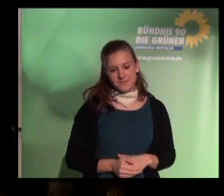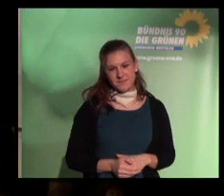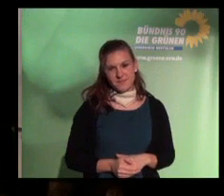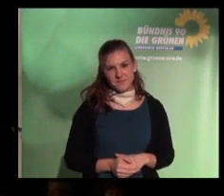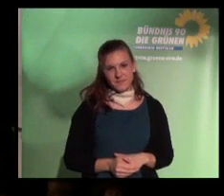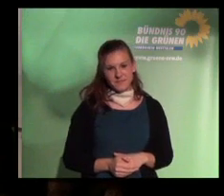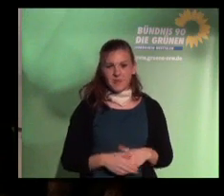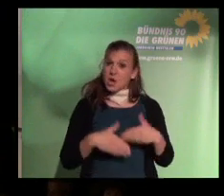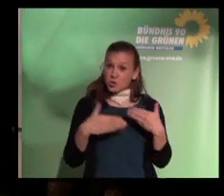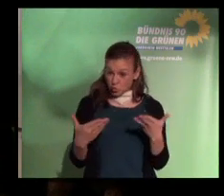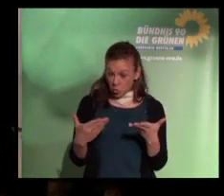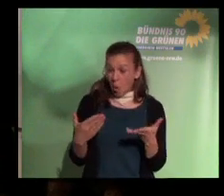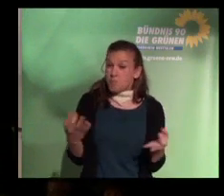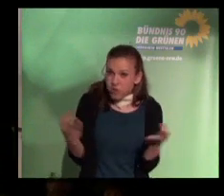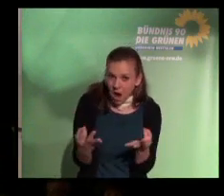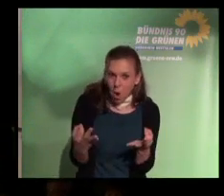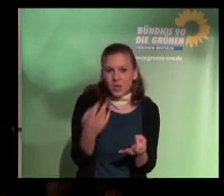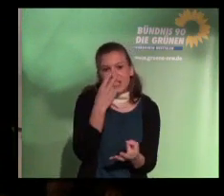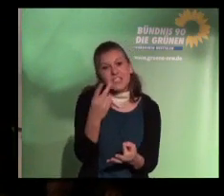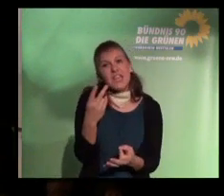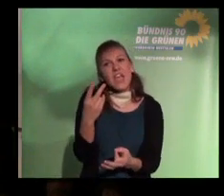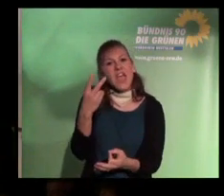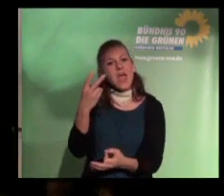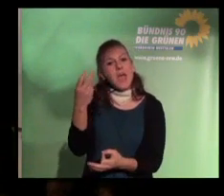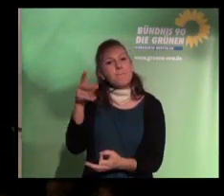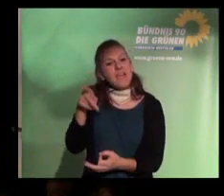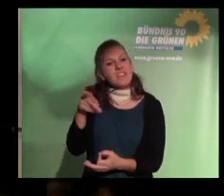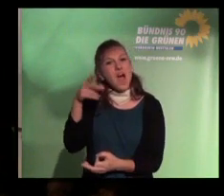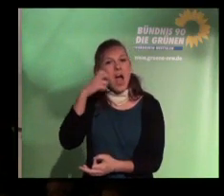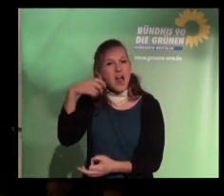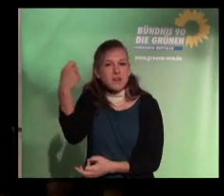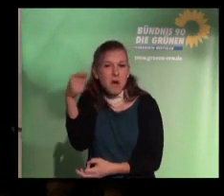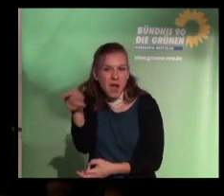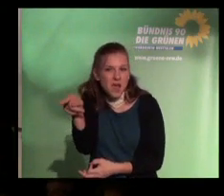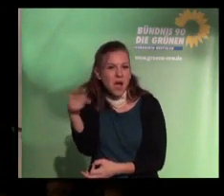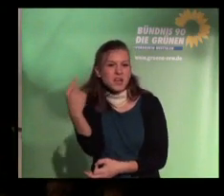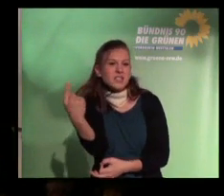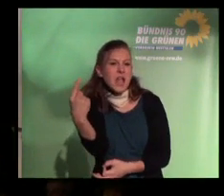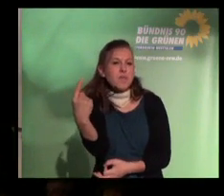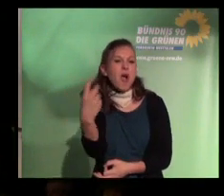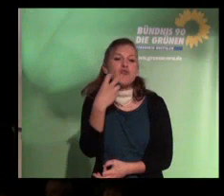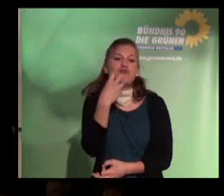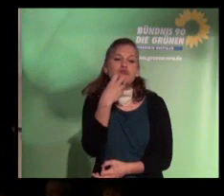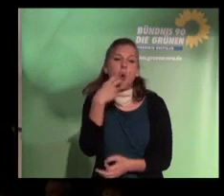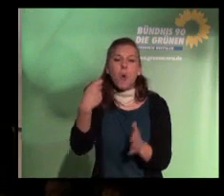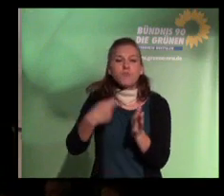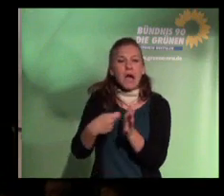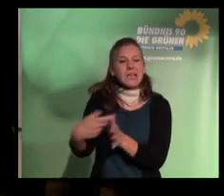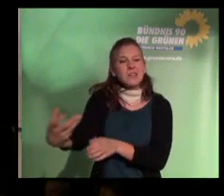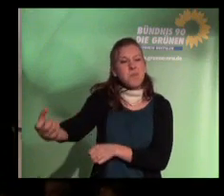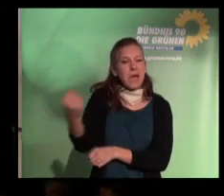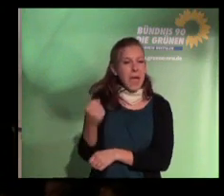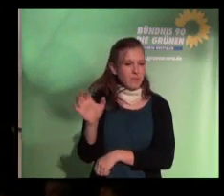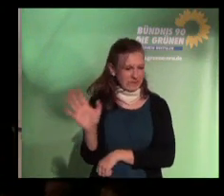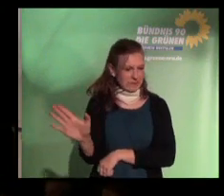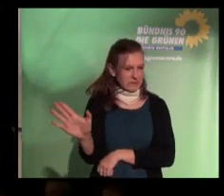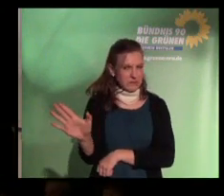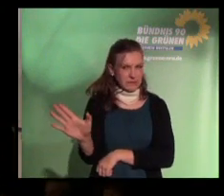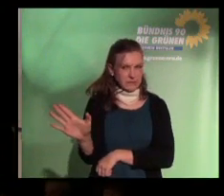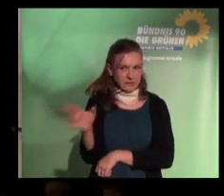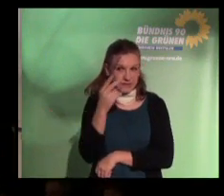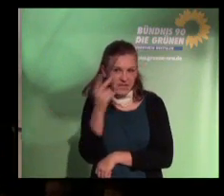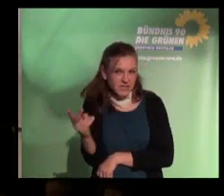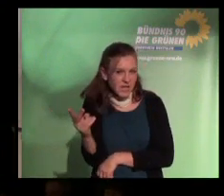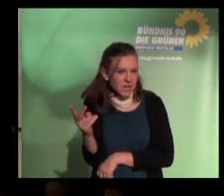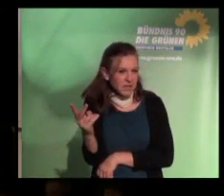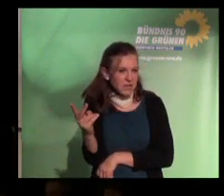Und wie nötig das ist, das sieht man an Peter Altmaier und seiner sogenannten Strompreisbremse. Ja? Er